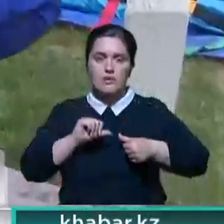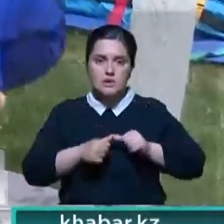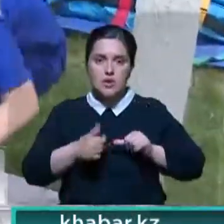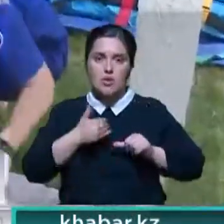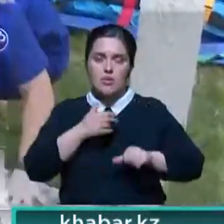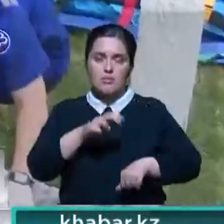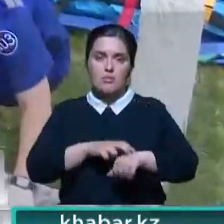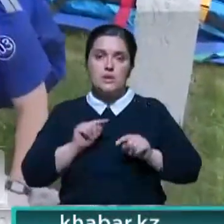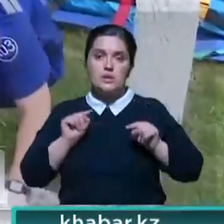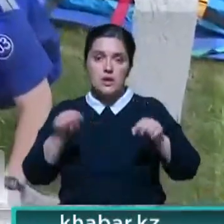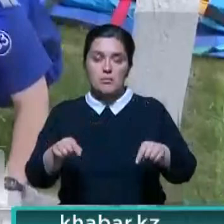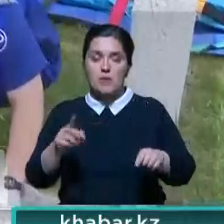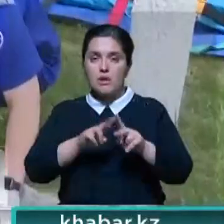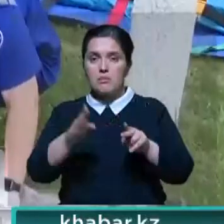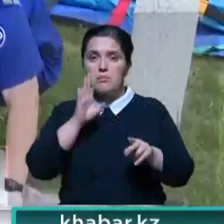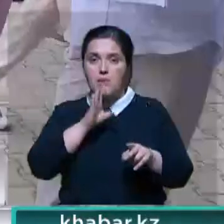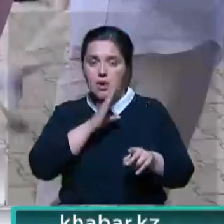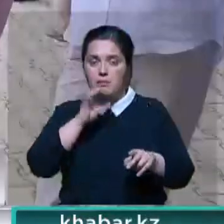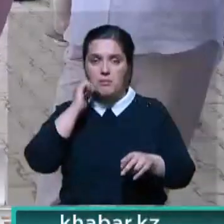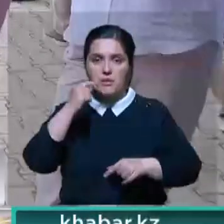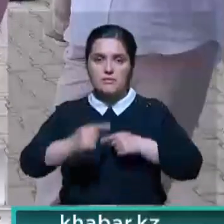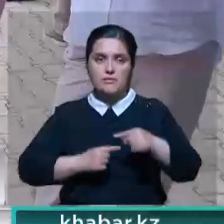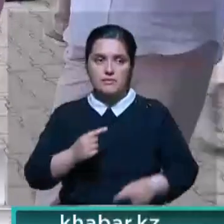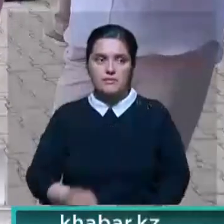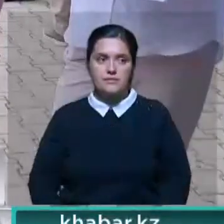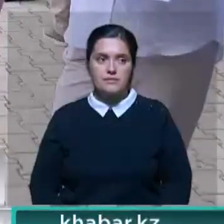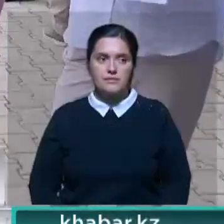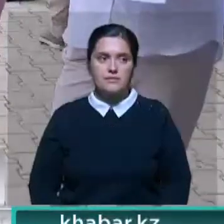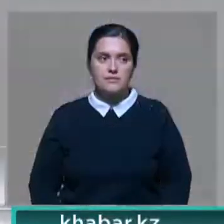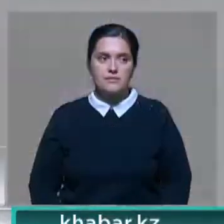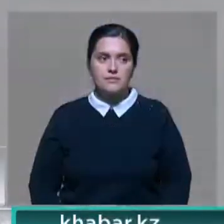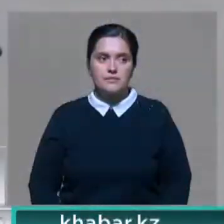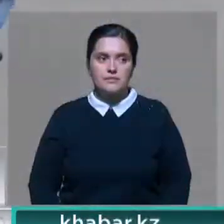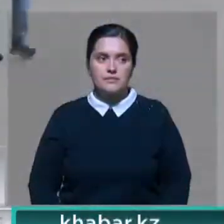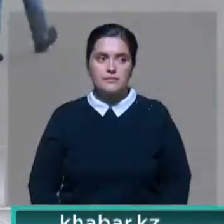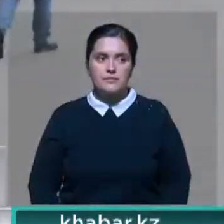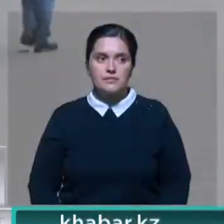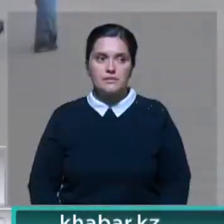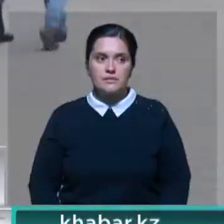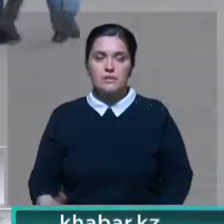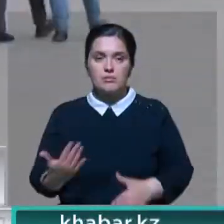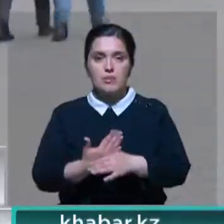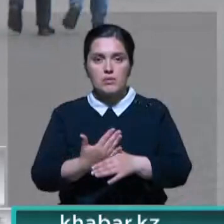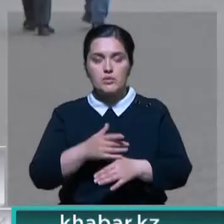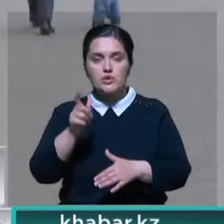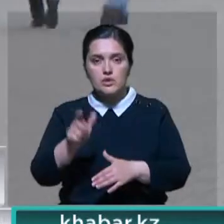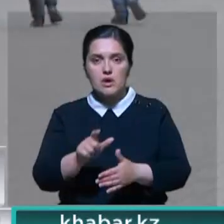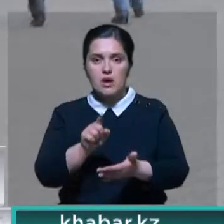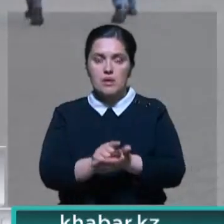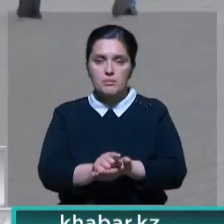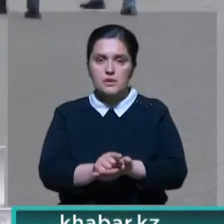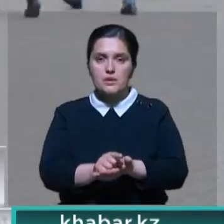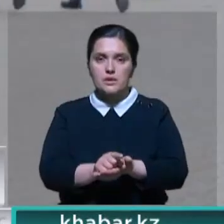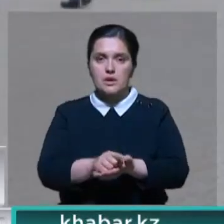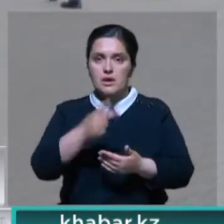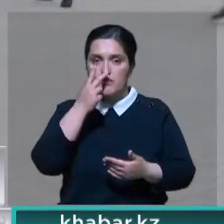быть медиком. Так же, как ее мама и бабушка. Самое ценное, когда ты действительно помогаешь человеку. Вот,